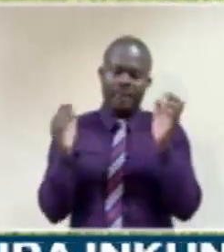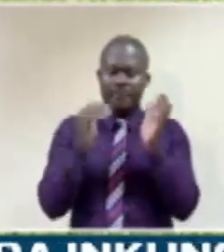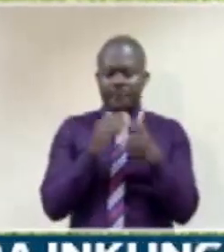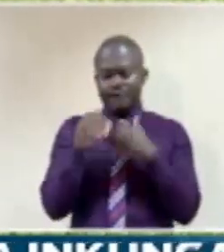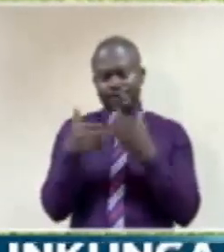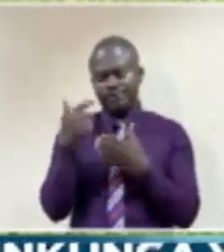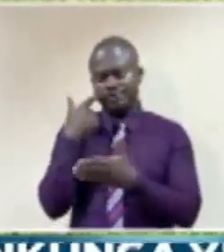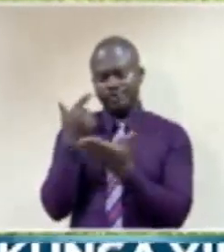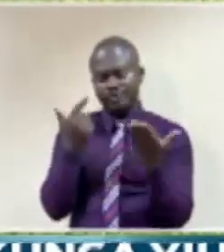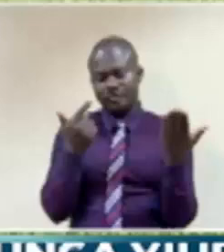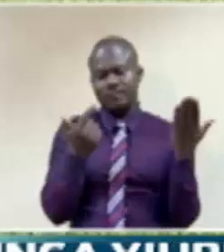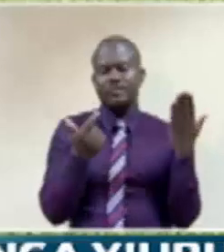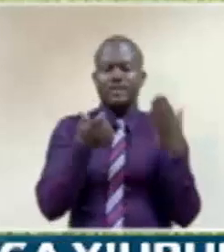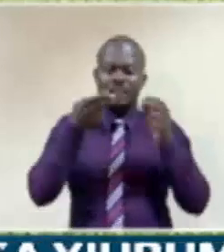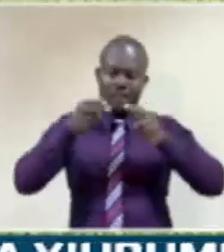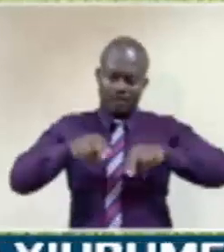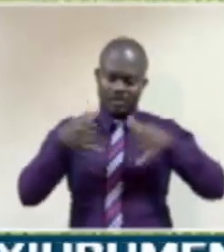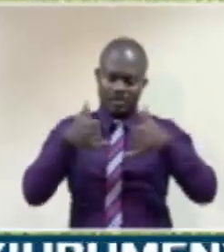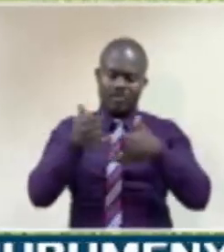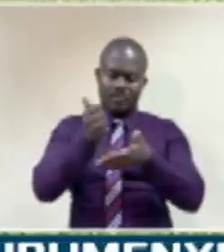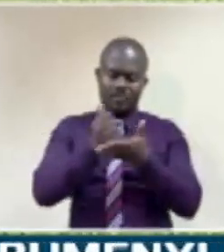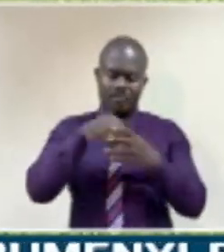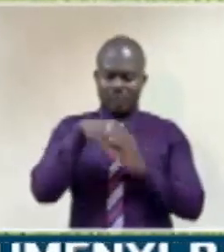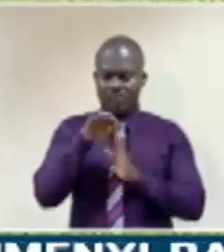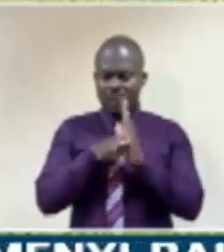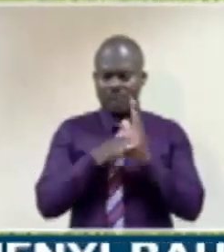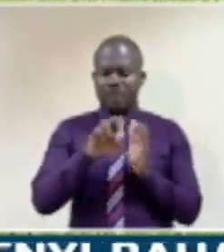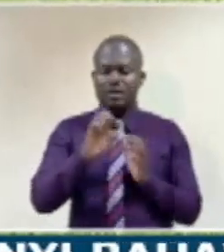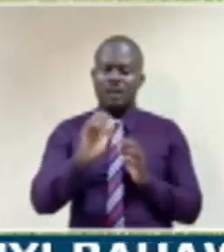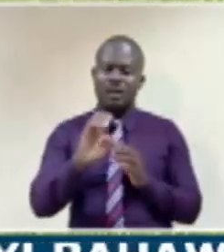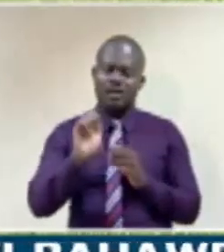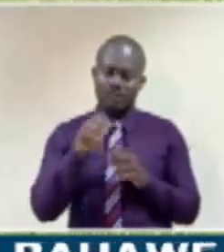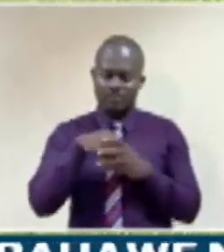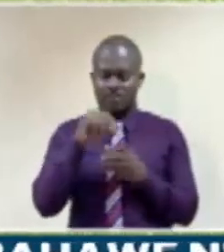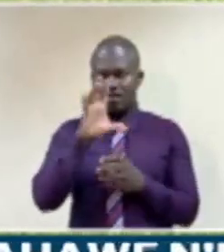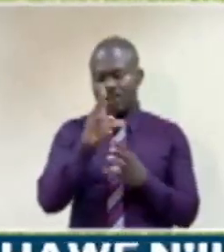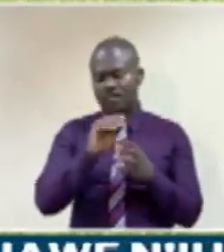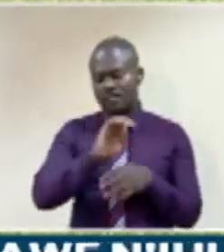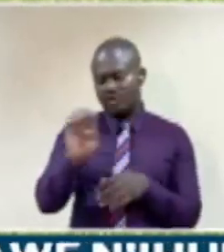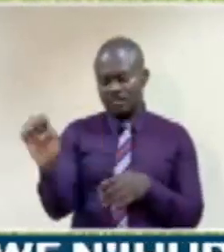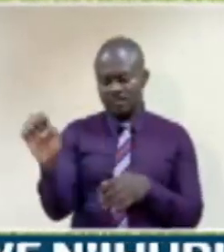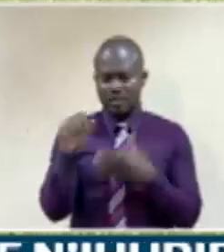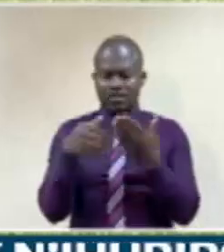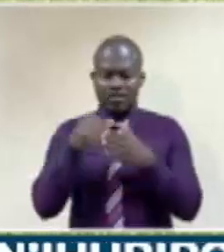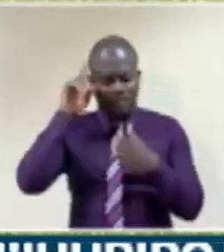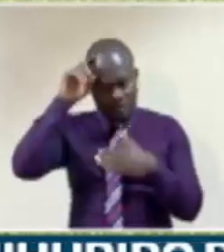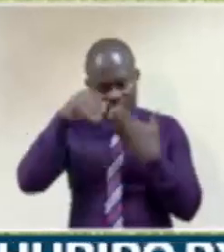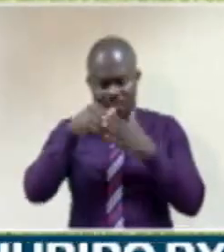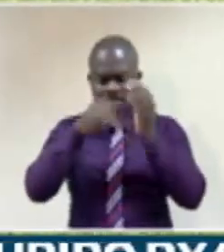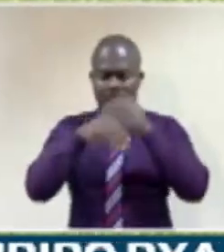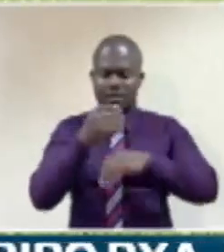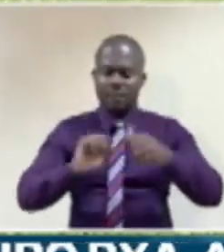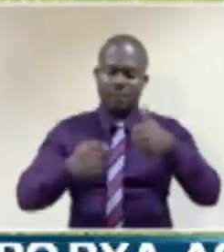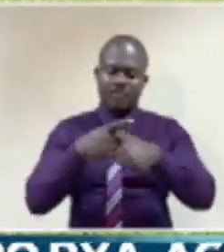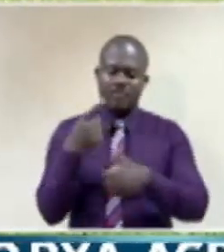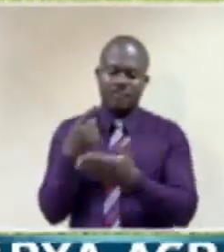isoko. Icyabaye rero tuyifashijwemo na programu ya React ku rwego rwa Afurika y'Iburasirazuba, twatekereje ku isoko mbere na